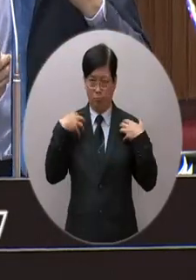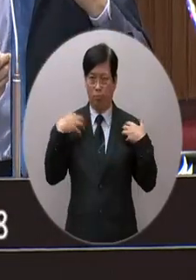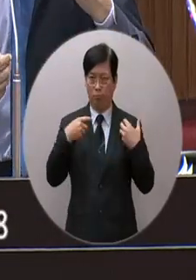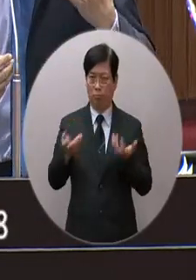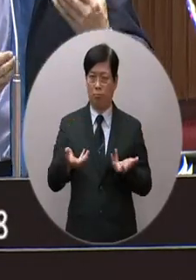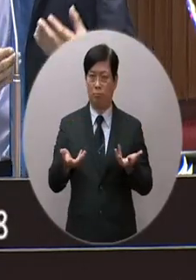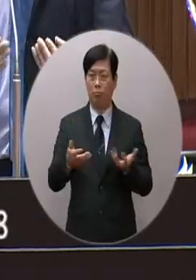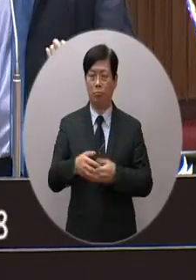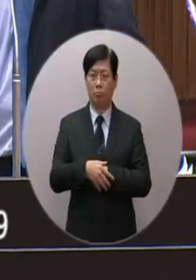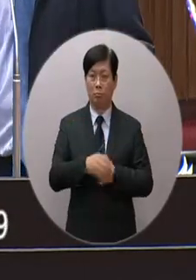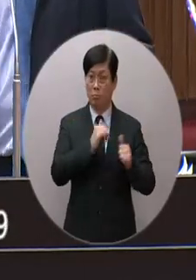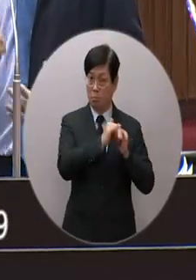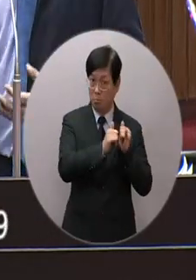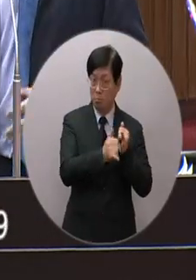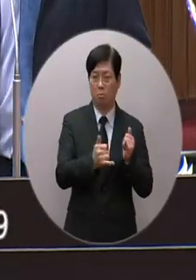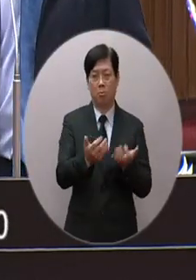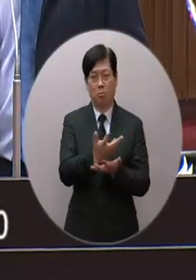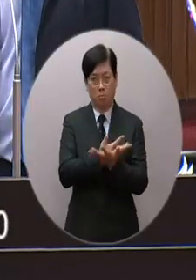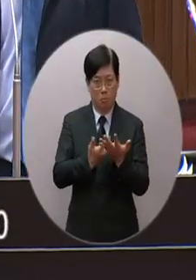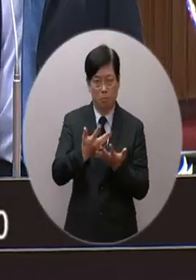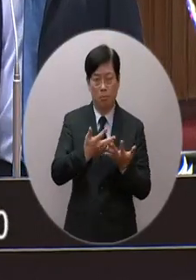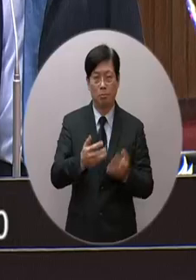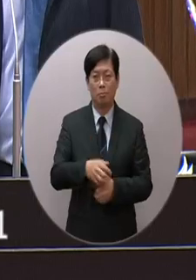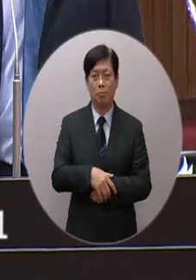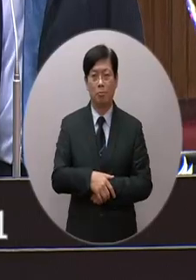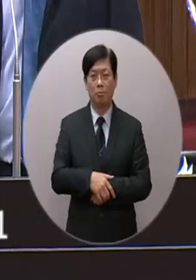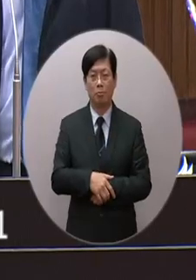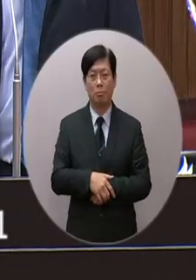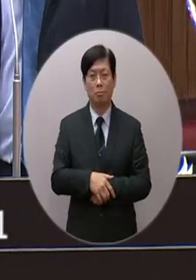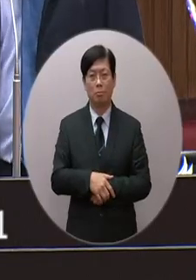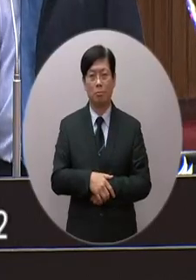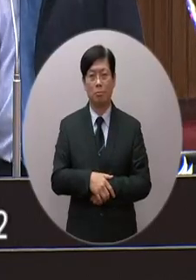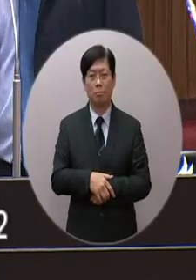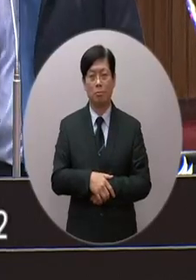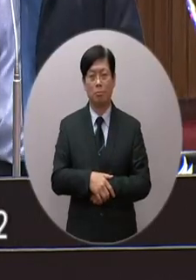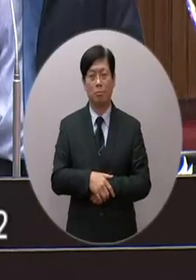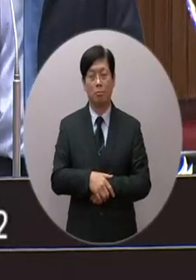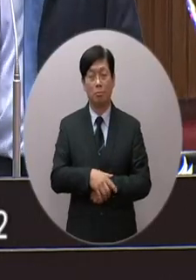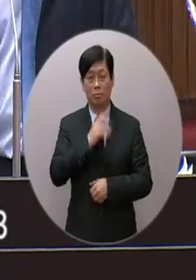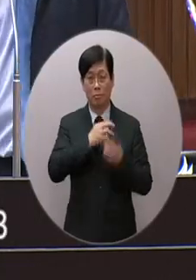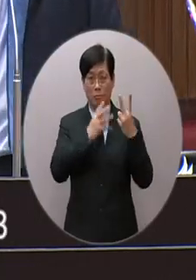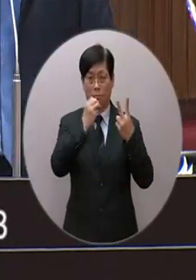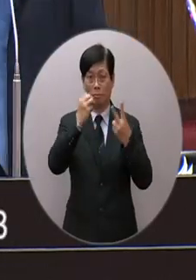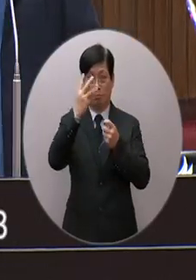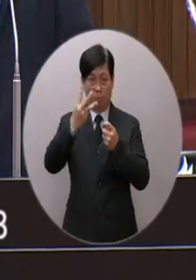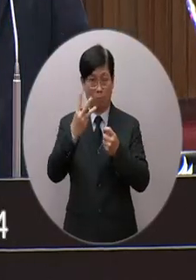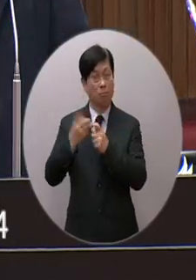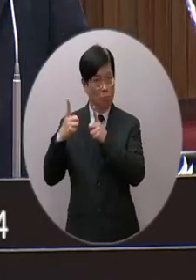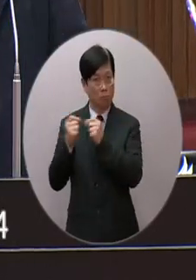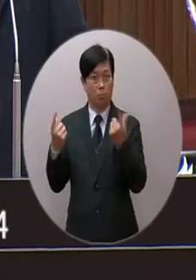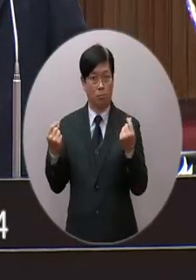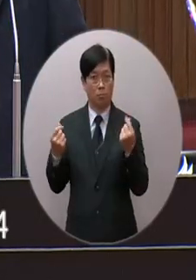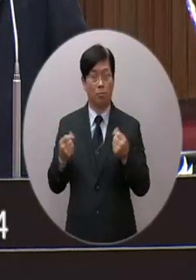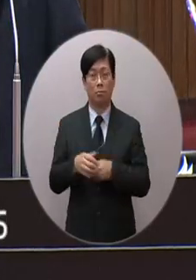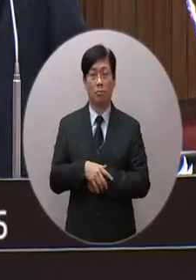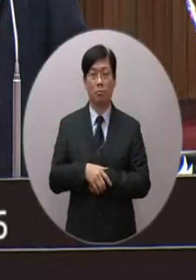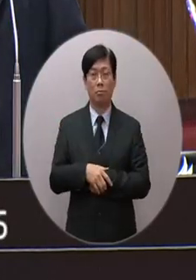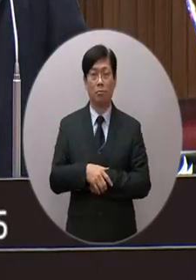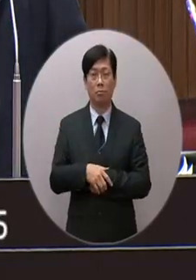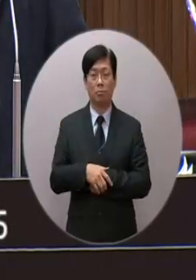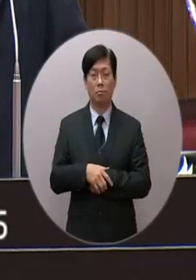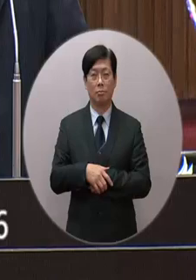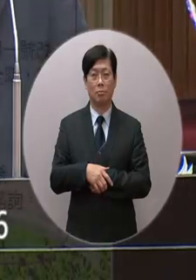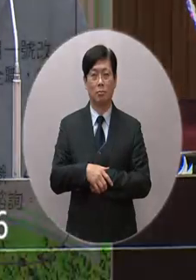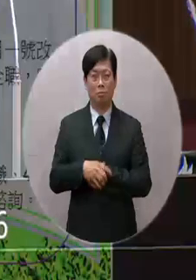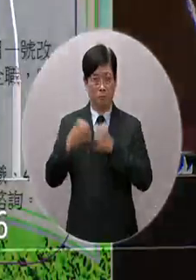来做跟民众的政策的交流，吼、哦。啊，2003年日本嘛是同款，